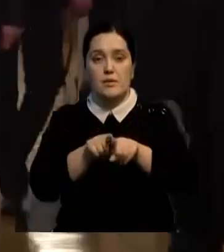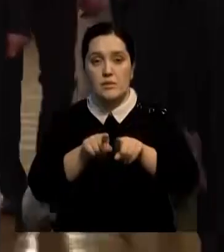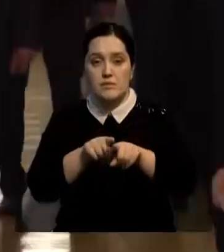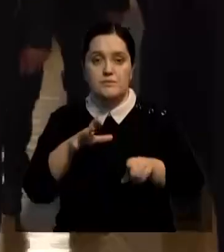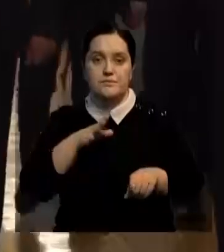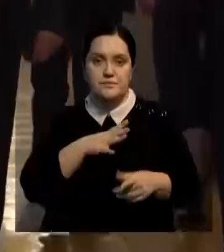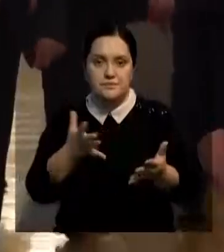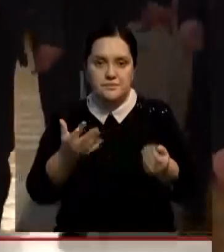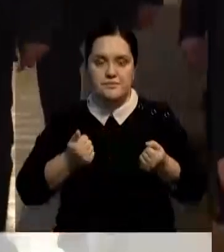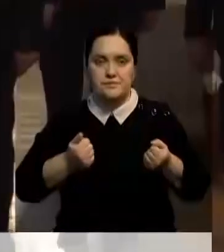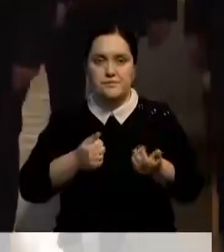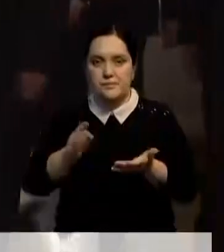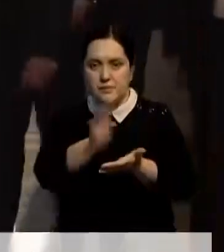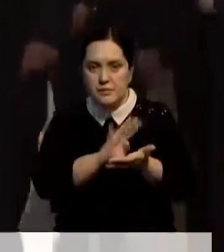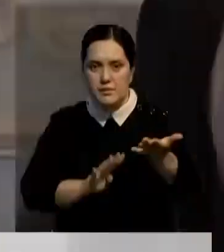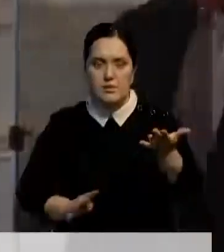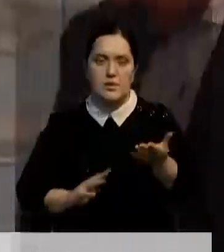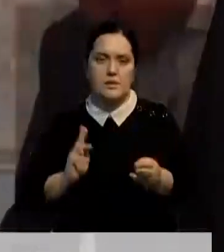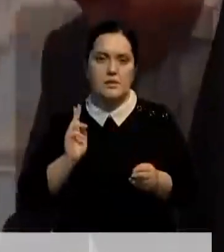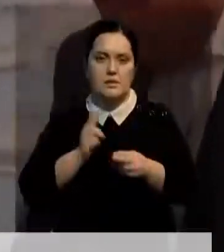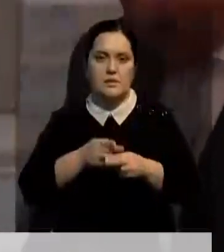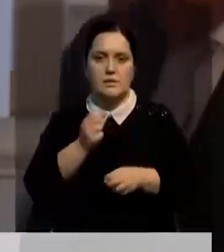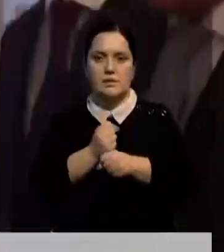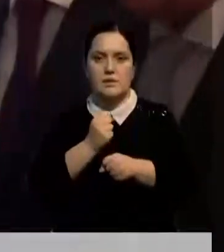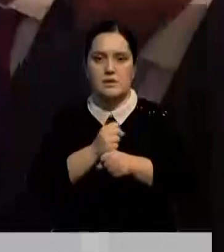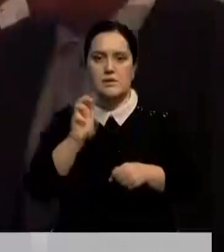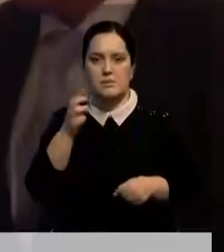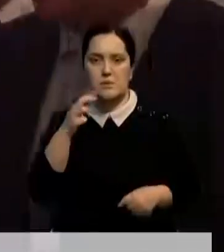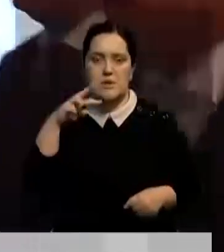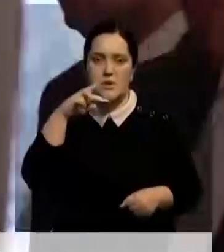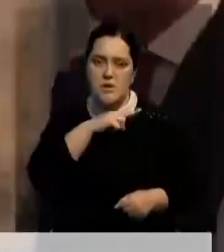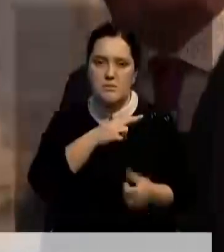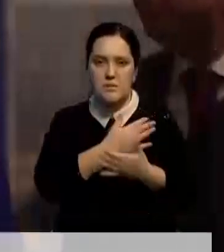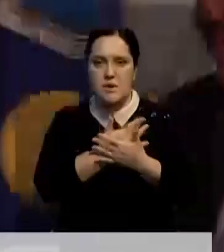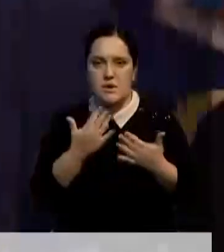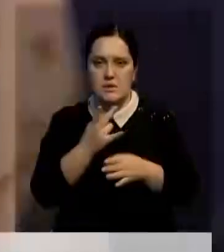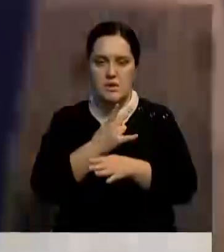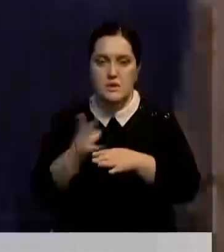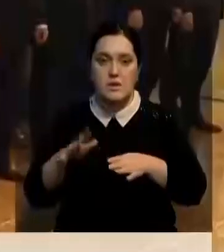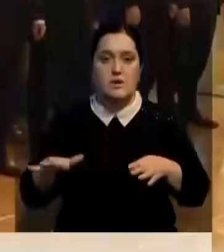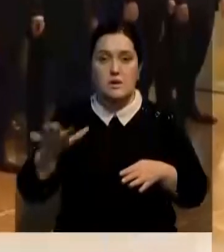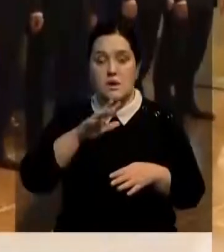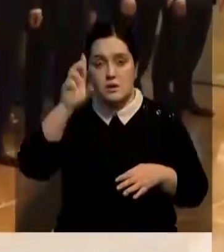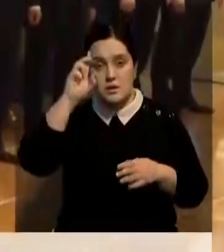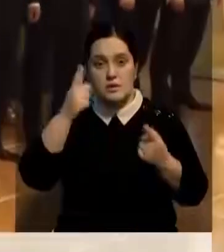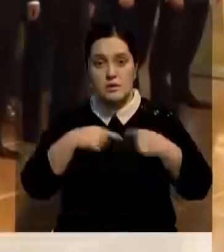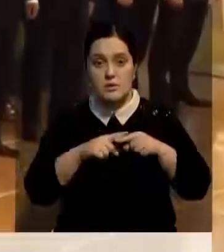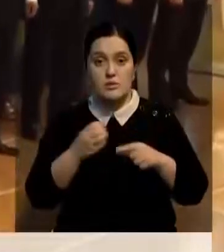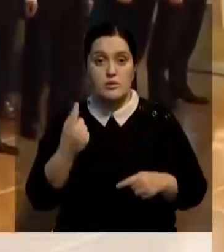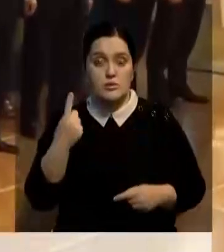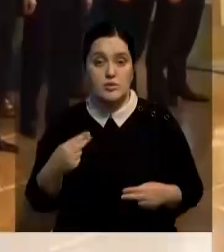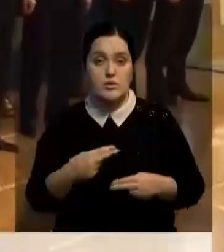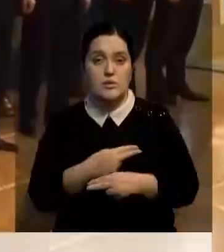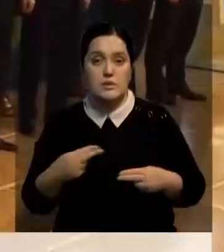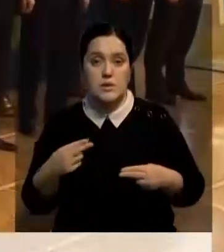также приняли заявление о недопустимости разработки биологического и токсинного оружия на территории стран организации. Еще одной